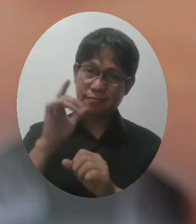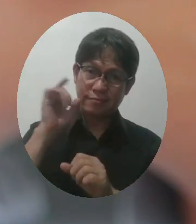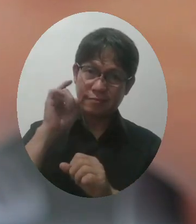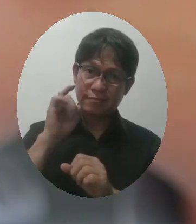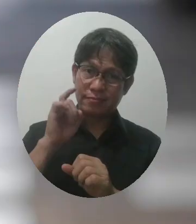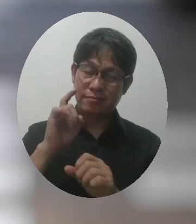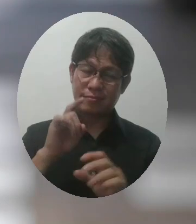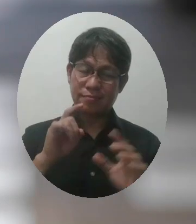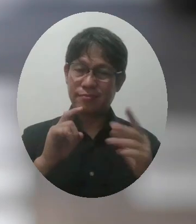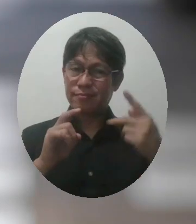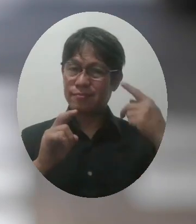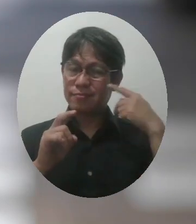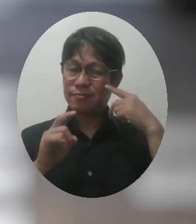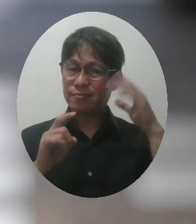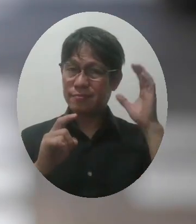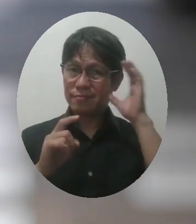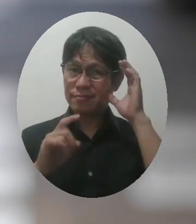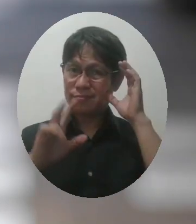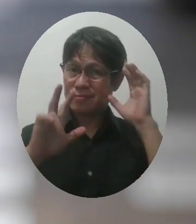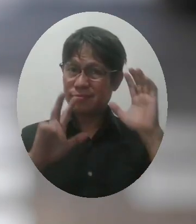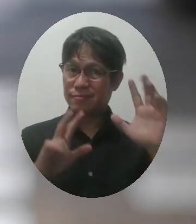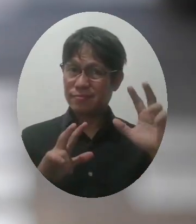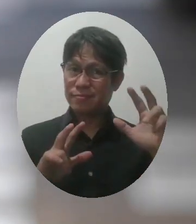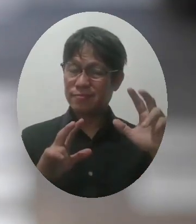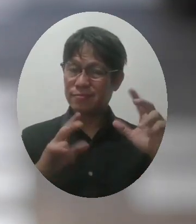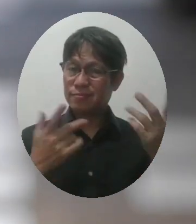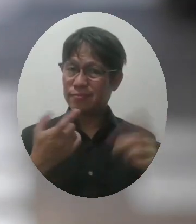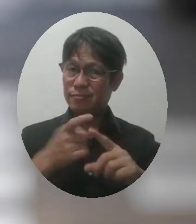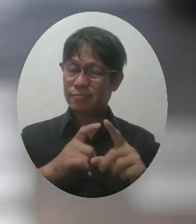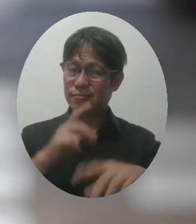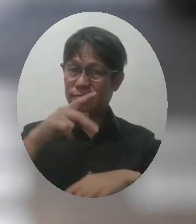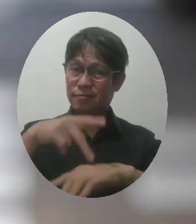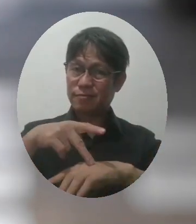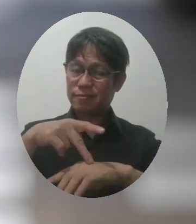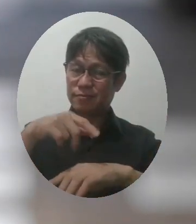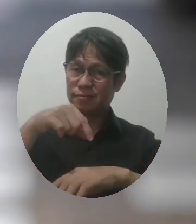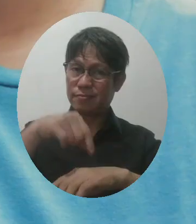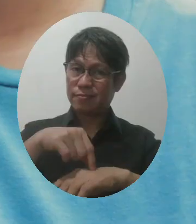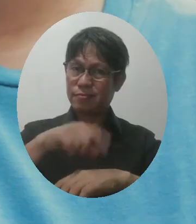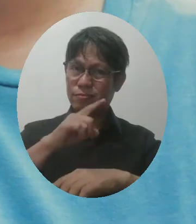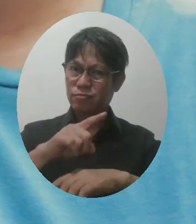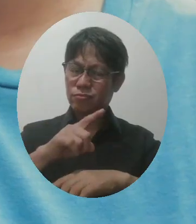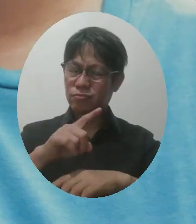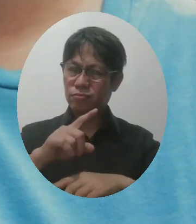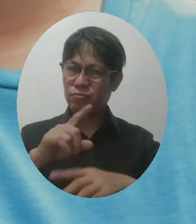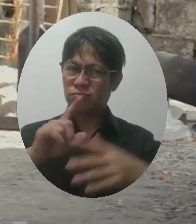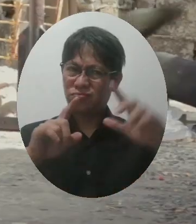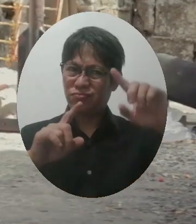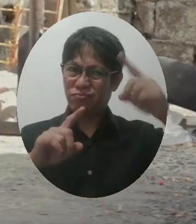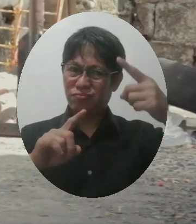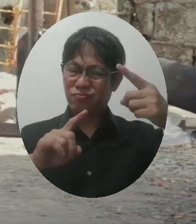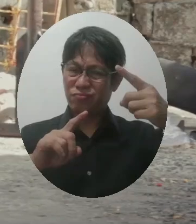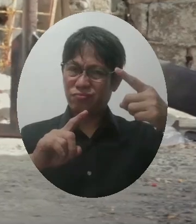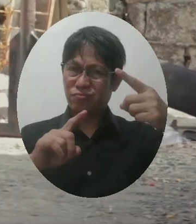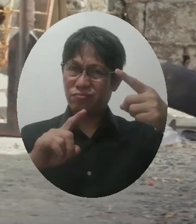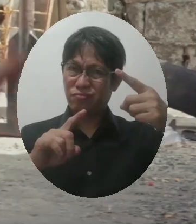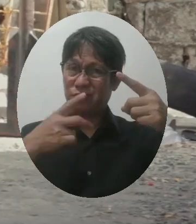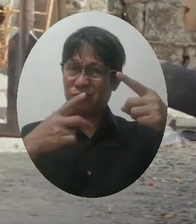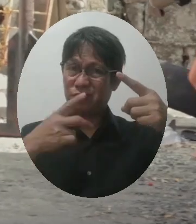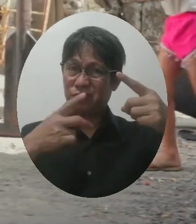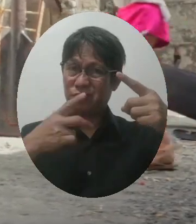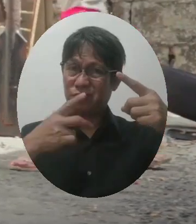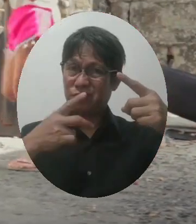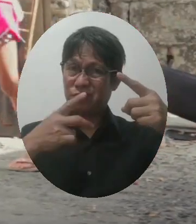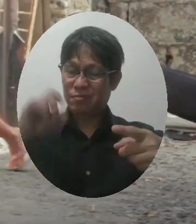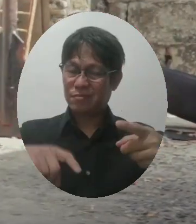13 anyos, tubong Paranaque. Panganay siya sa 3 magkakapatid. Ang panganay ko po ay si Prince Juan